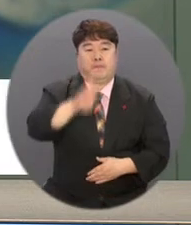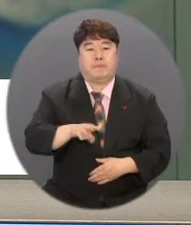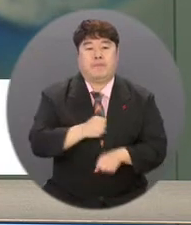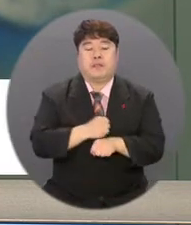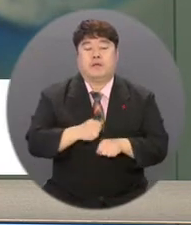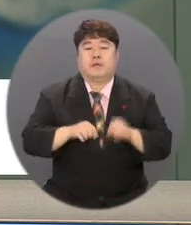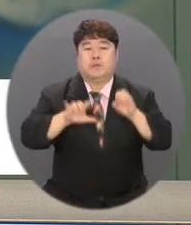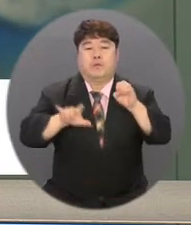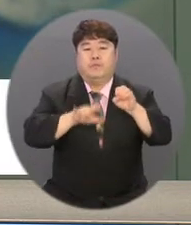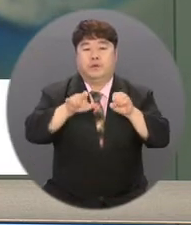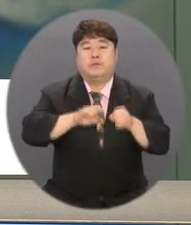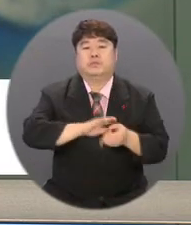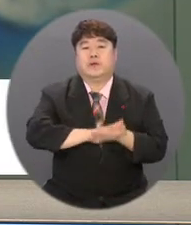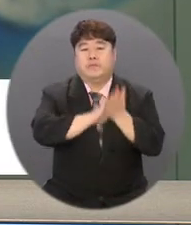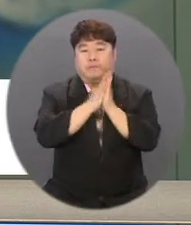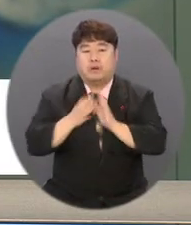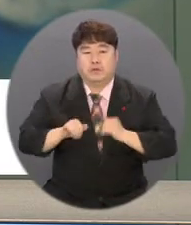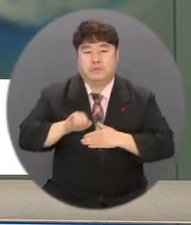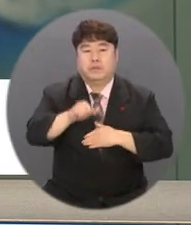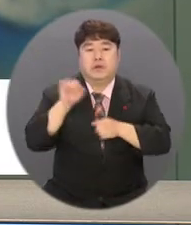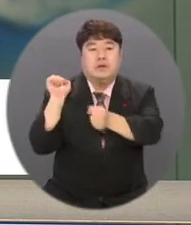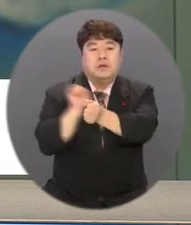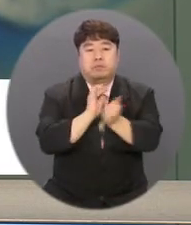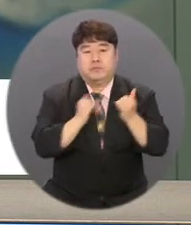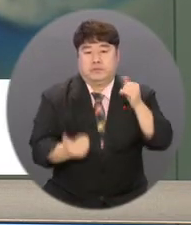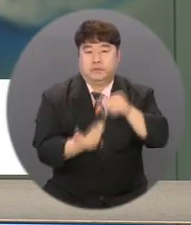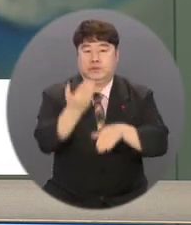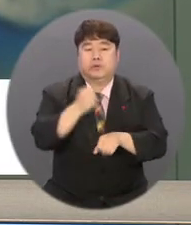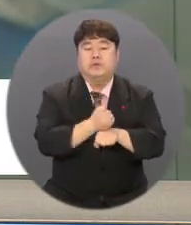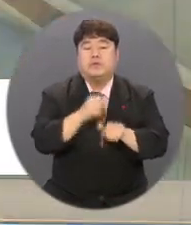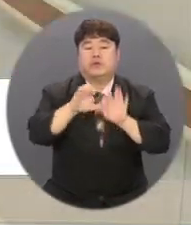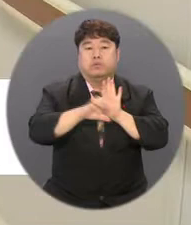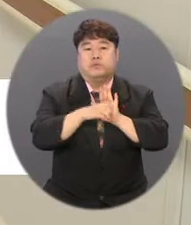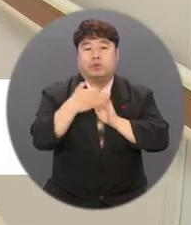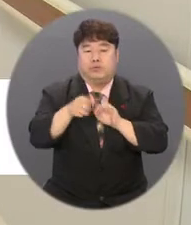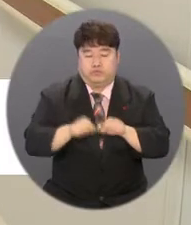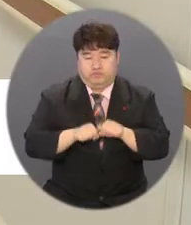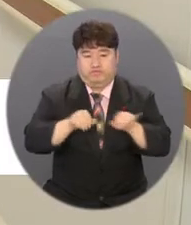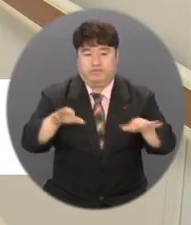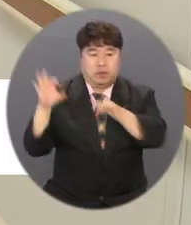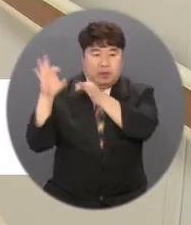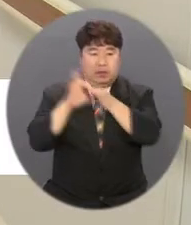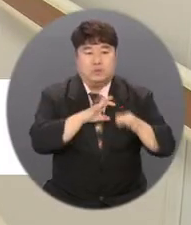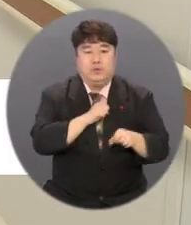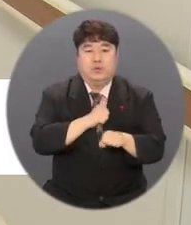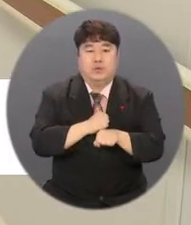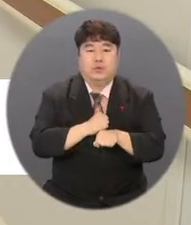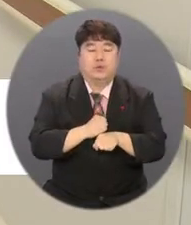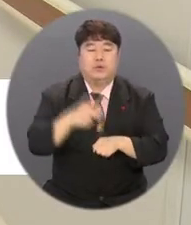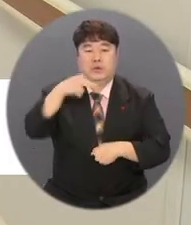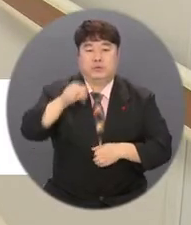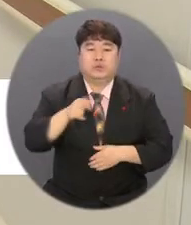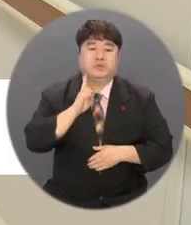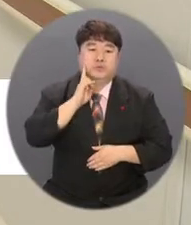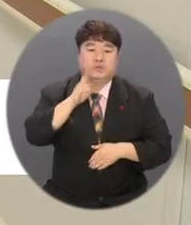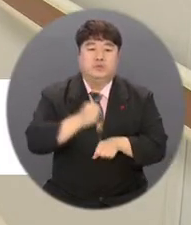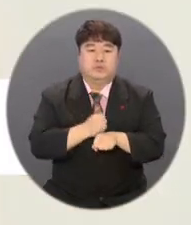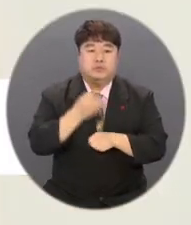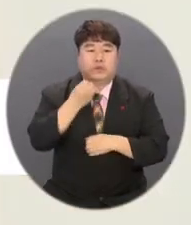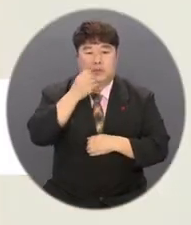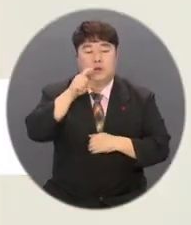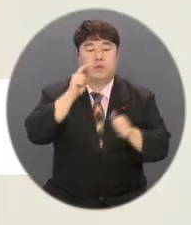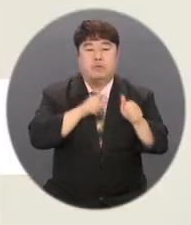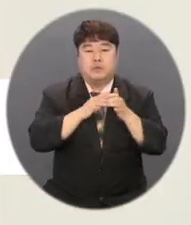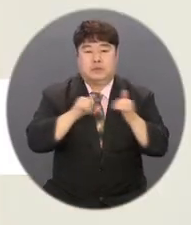광주에서 오미크론 변이 바이러스 감염자가 나오는 등 코로나19 확산세가 계속되면서 준중증 이상 확진자를